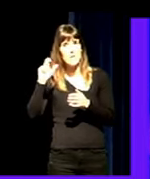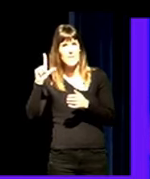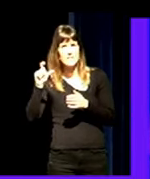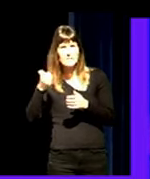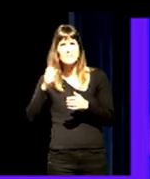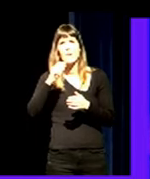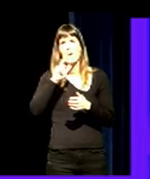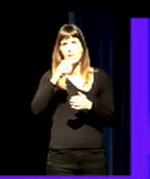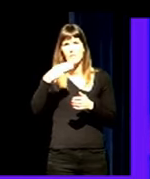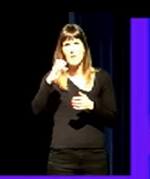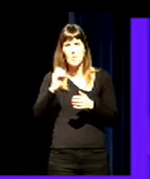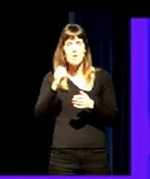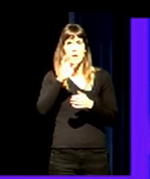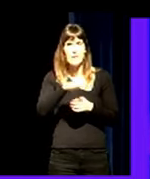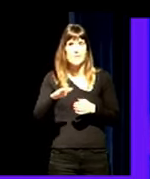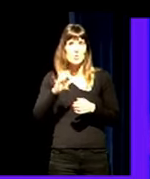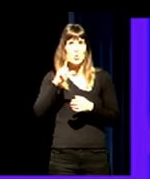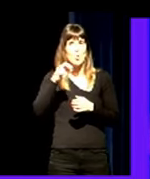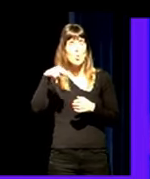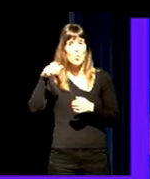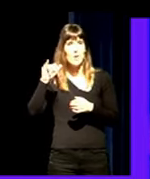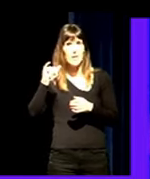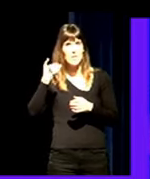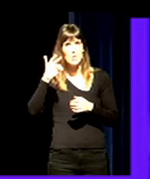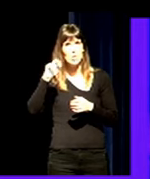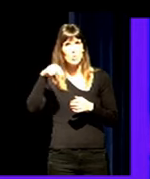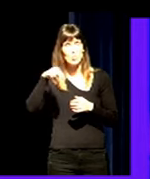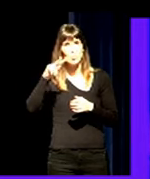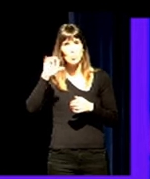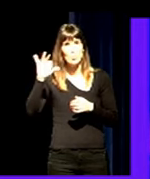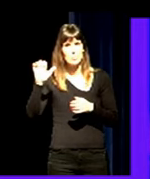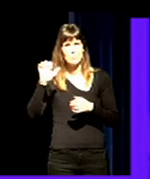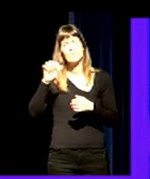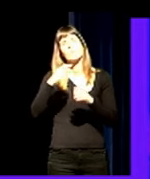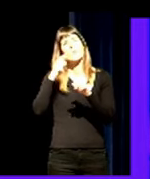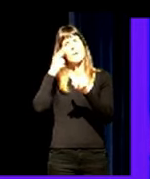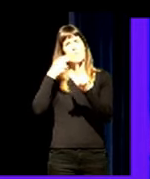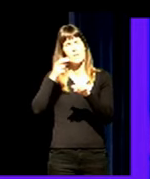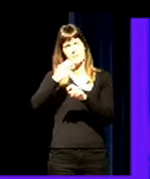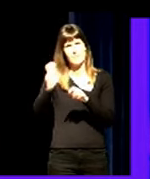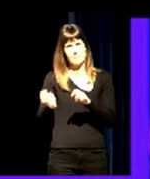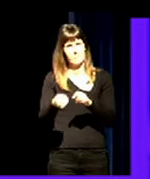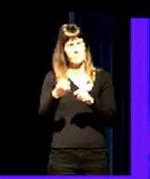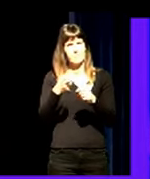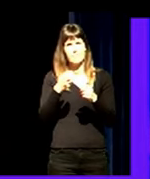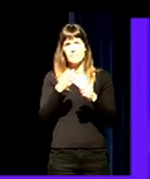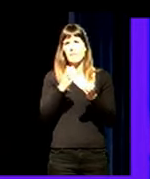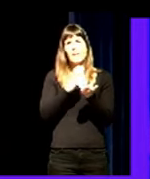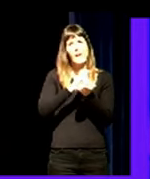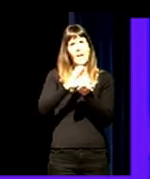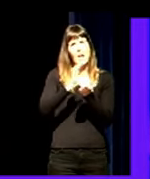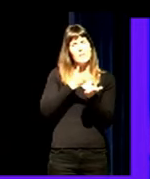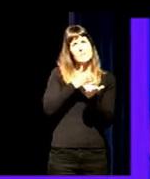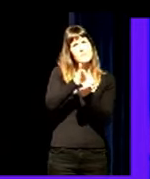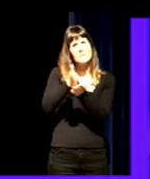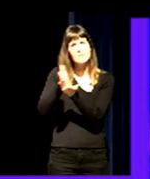ere, umetxik ditzetan Disney Plus, eta hortatik zartu aldetzakegu erreferente asko, bale? Baina egia da, nume asko egia da nintzik